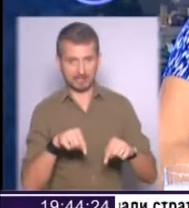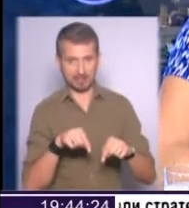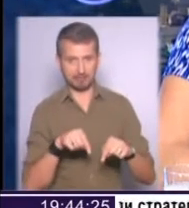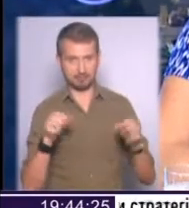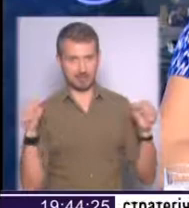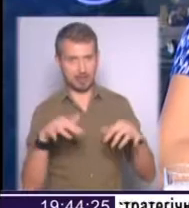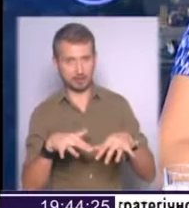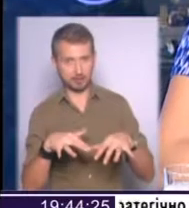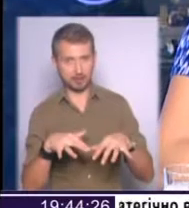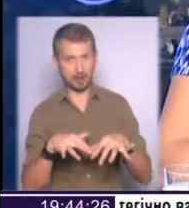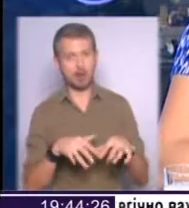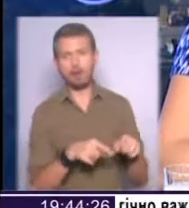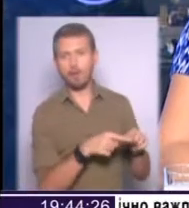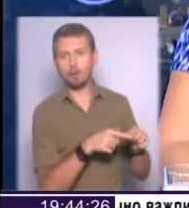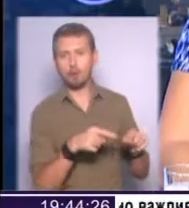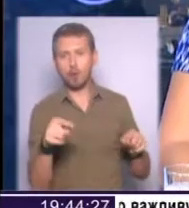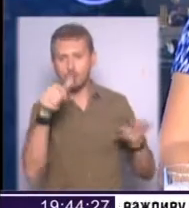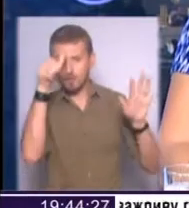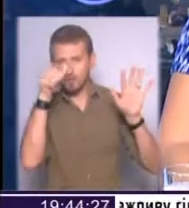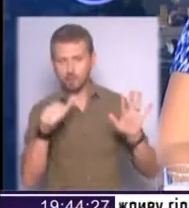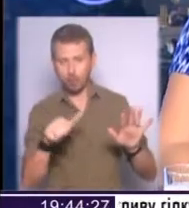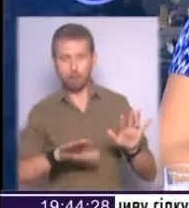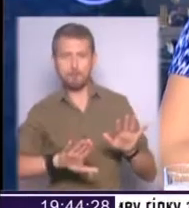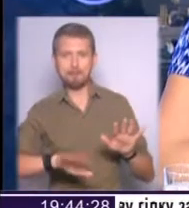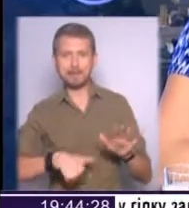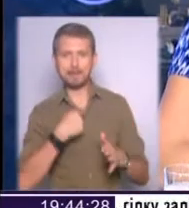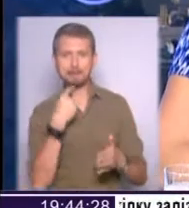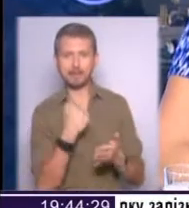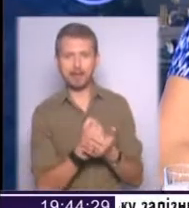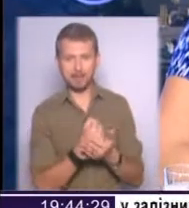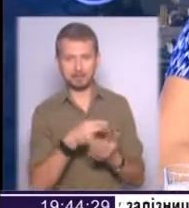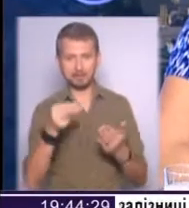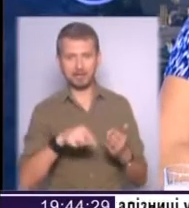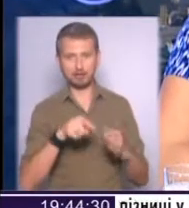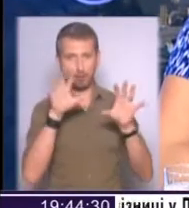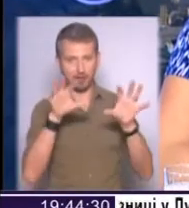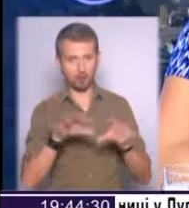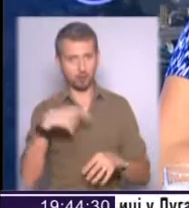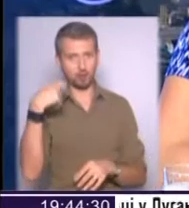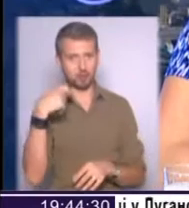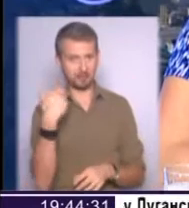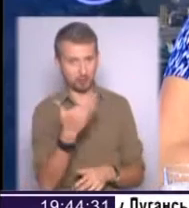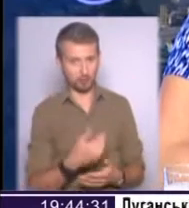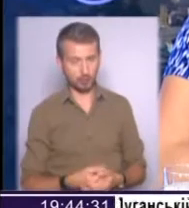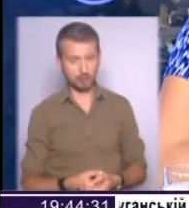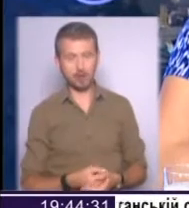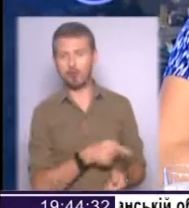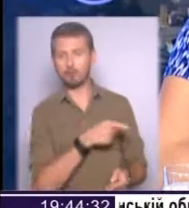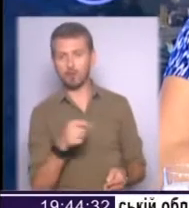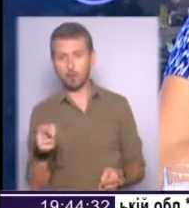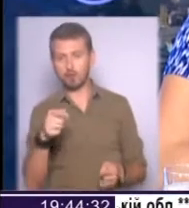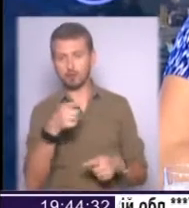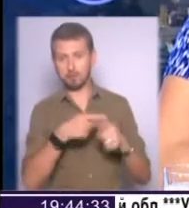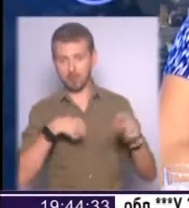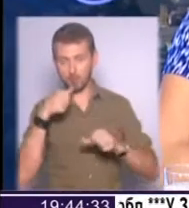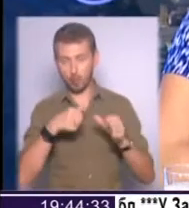то впродовж півроку після прийняття підписання цього закону президентом, впродовж півроку